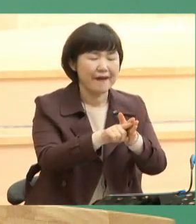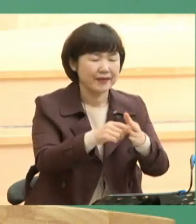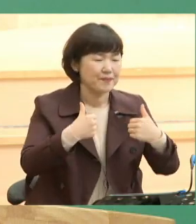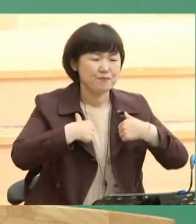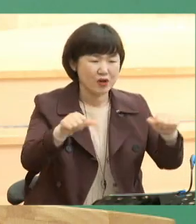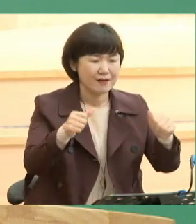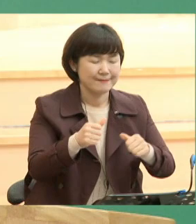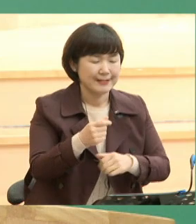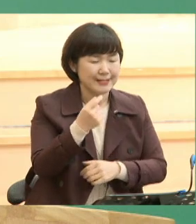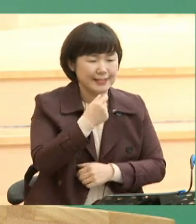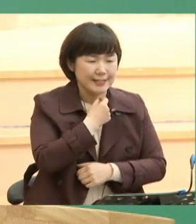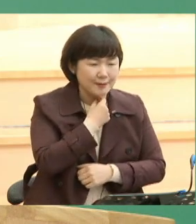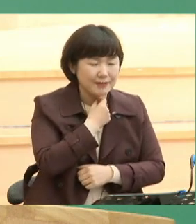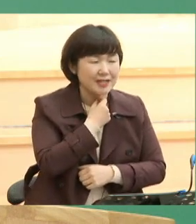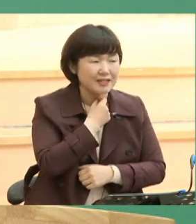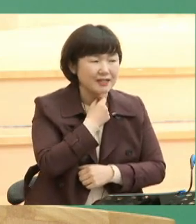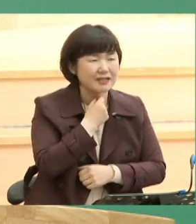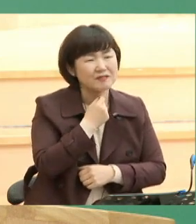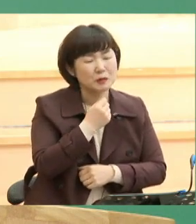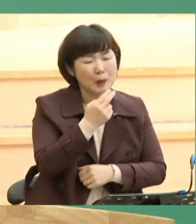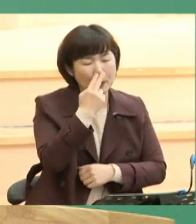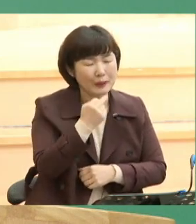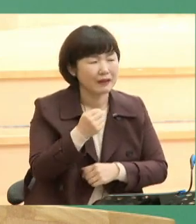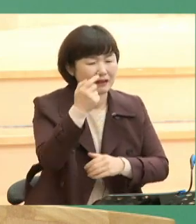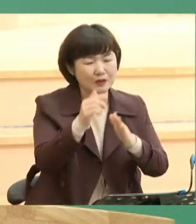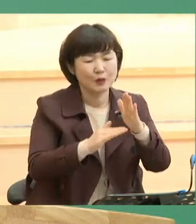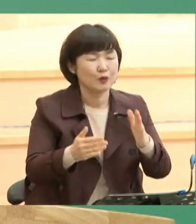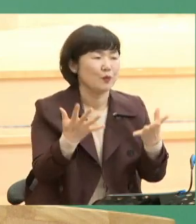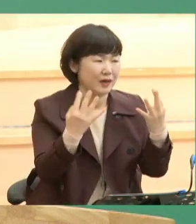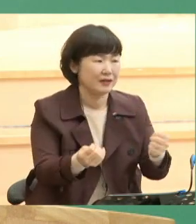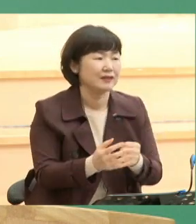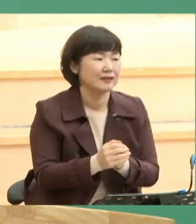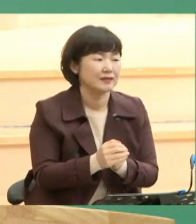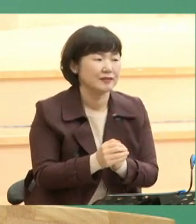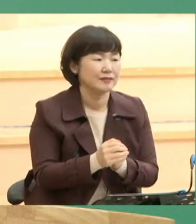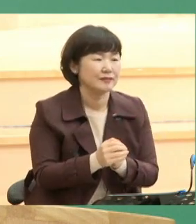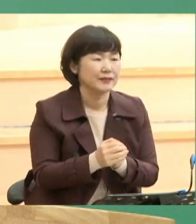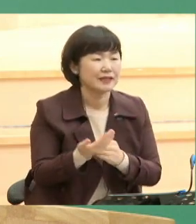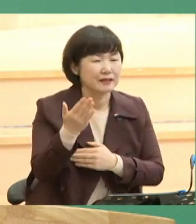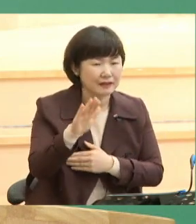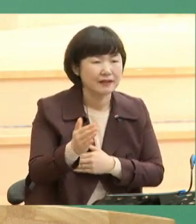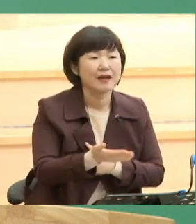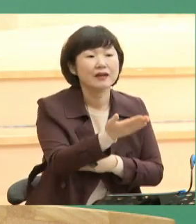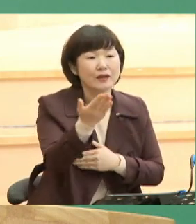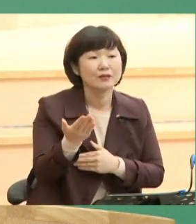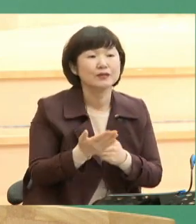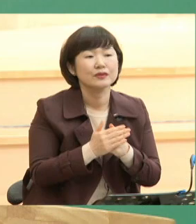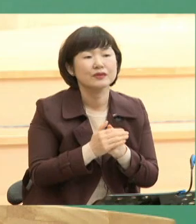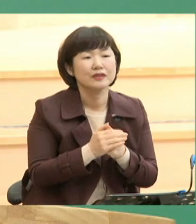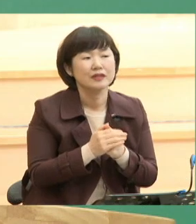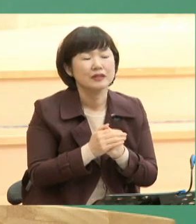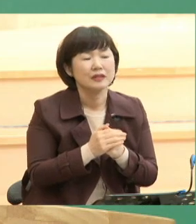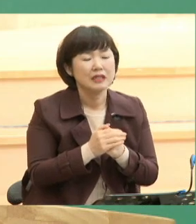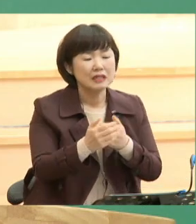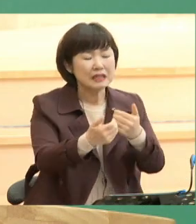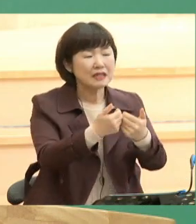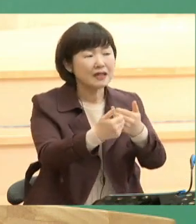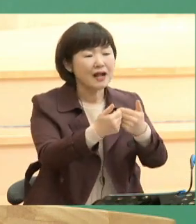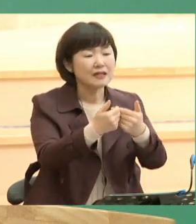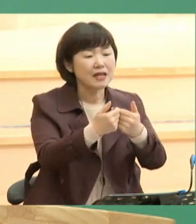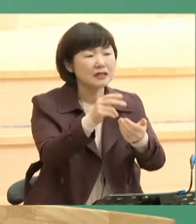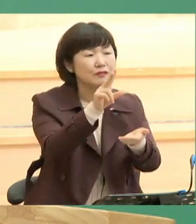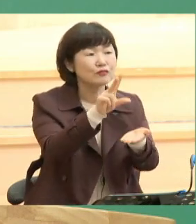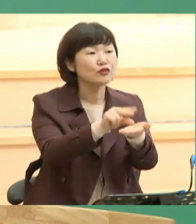맞먹는 어린 성도들 또 있을 정도입니다 여러분 이런 갈등의 문제가